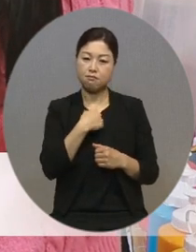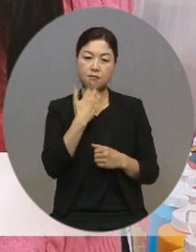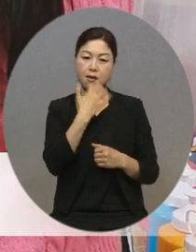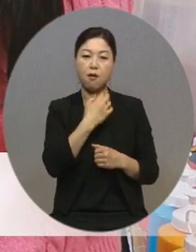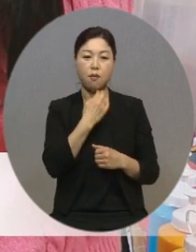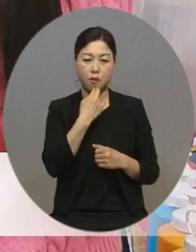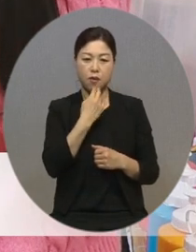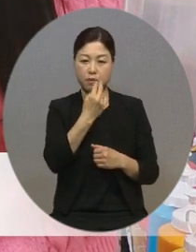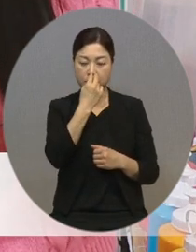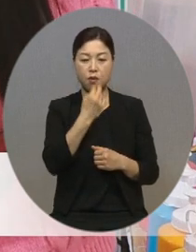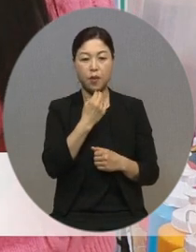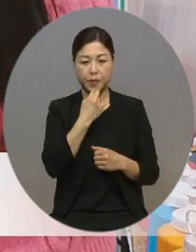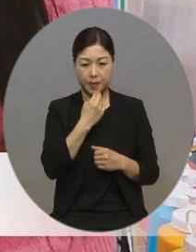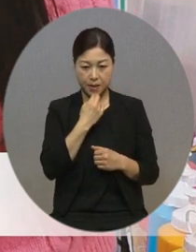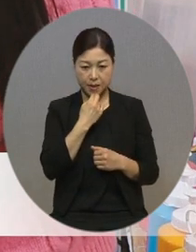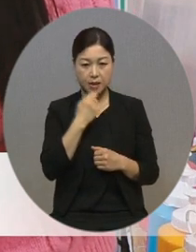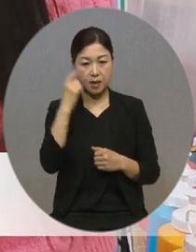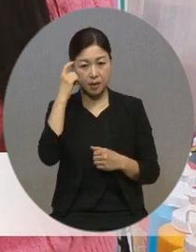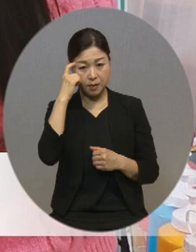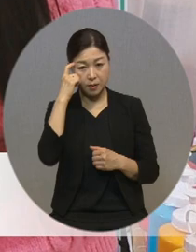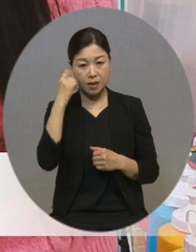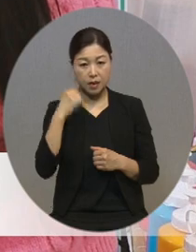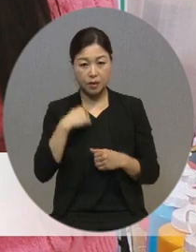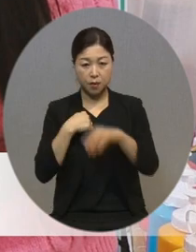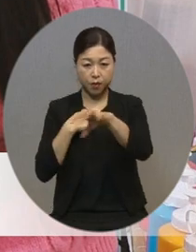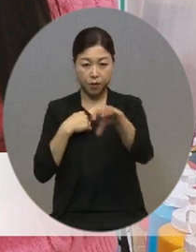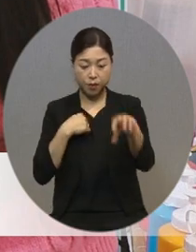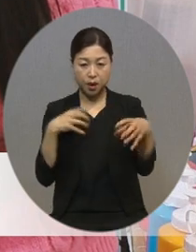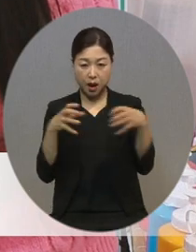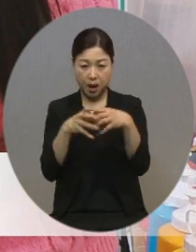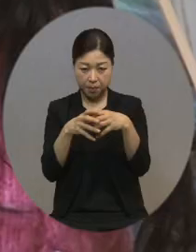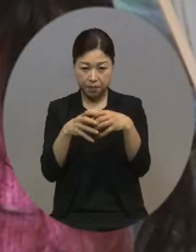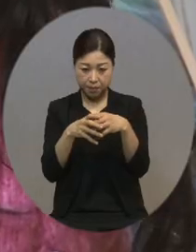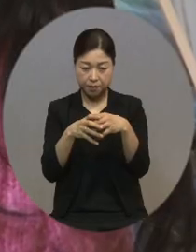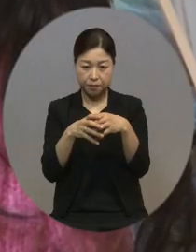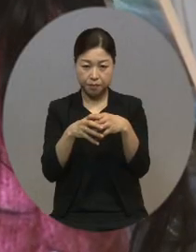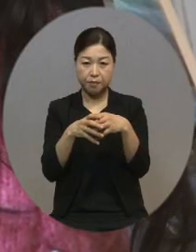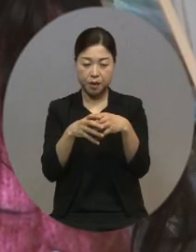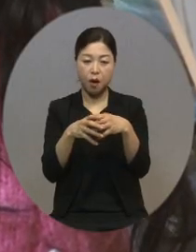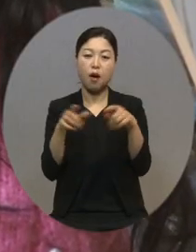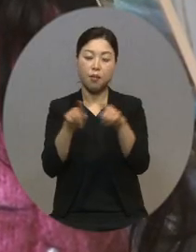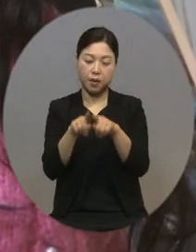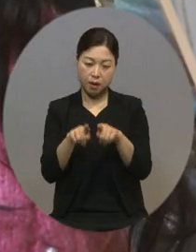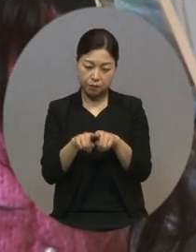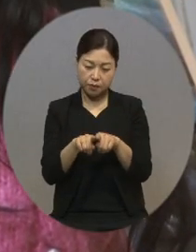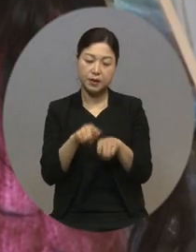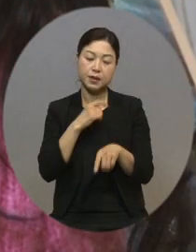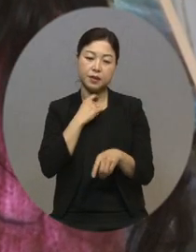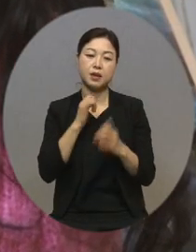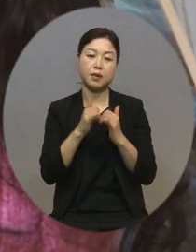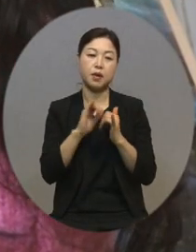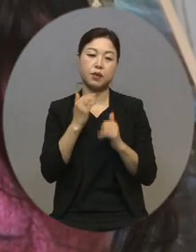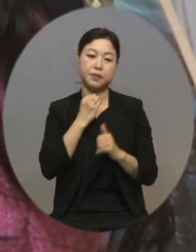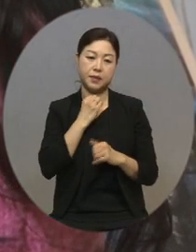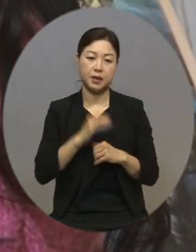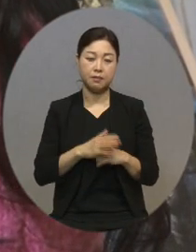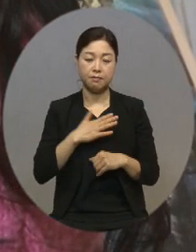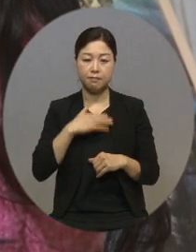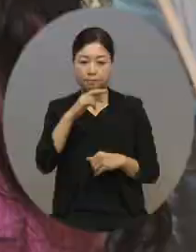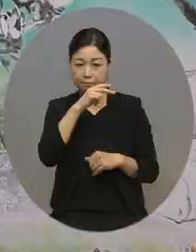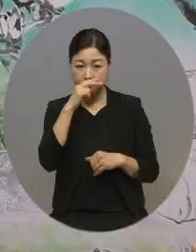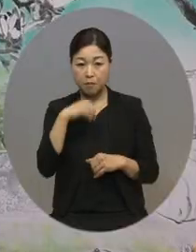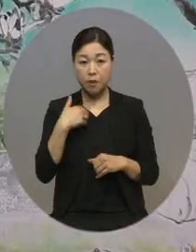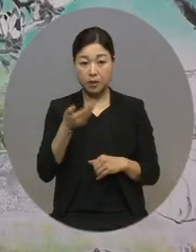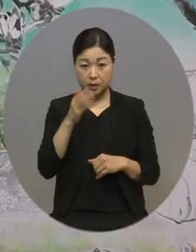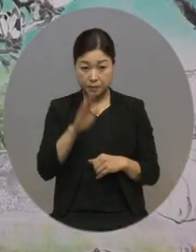보면 주변과 어우러지는 사람이 되고 싶었다는 생각을 하게 되었습니다. 나의 향기는 알 수 없지만 다른 이들의 삶